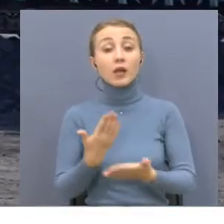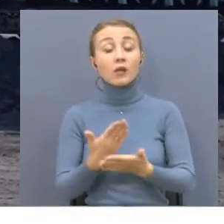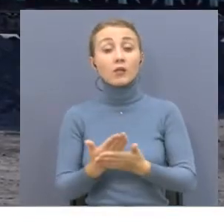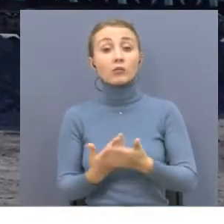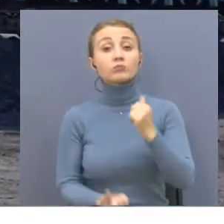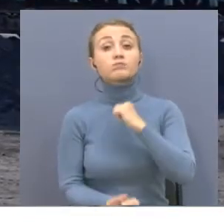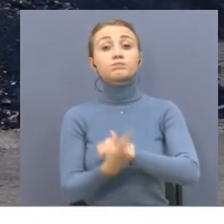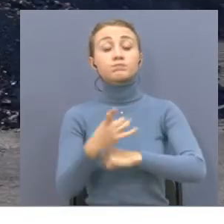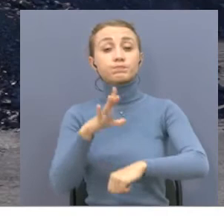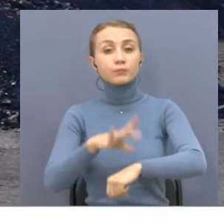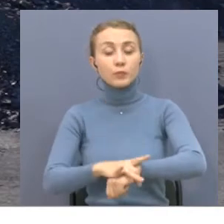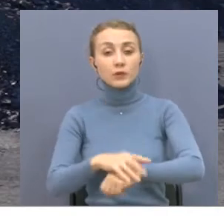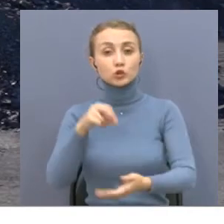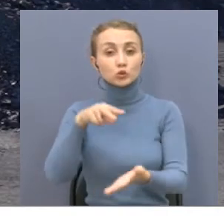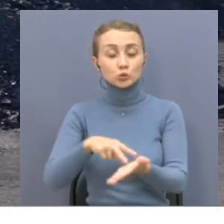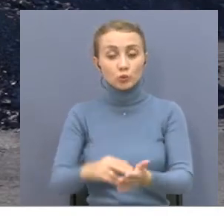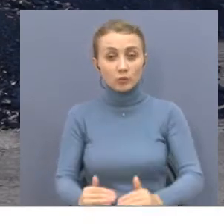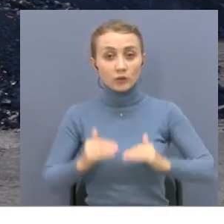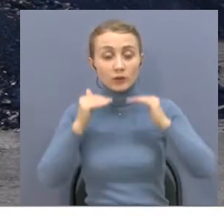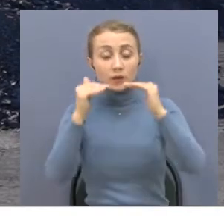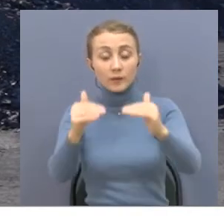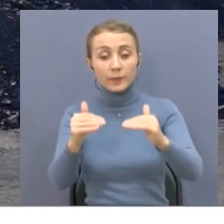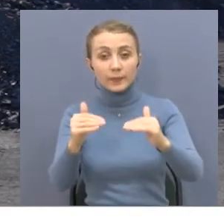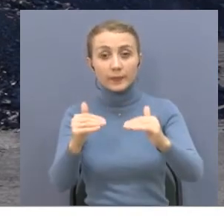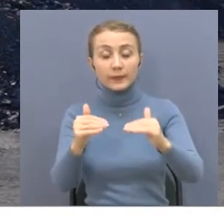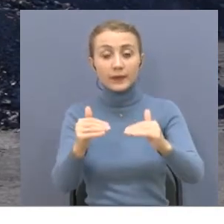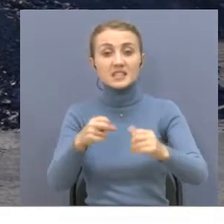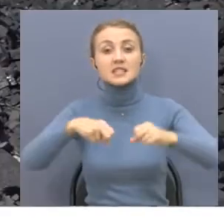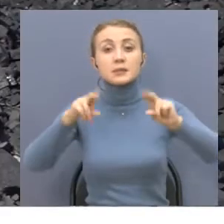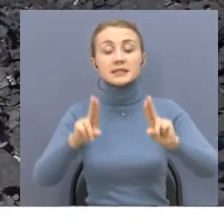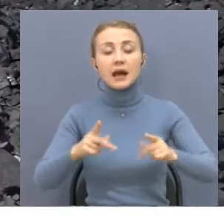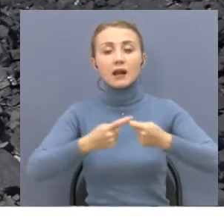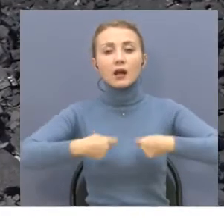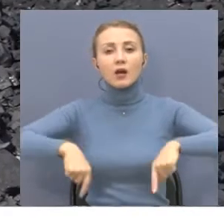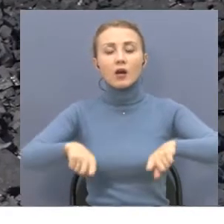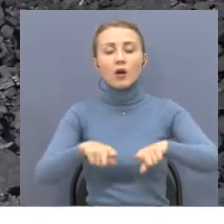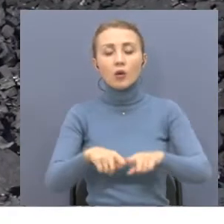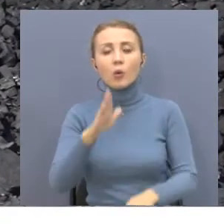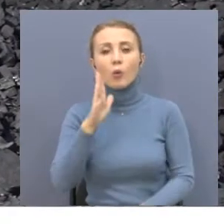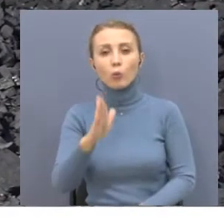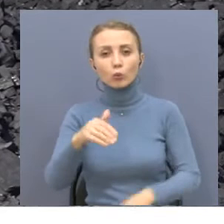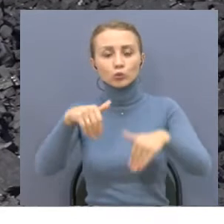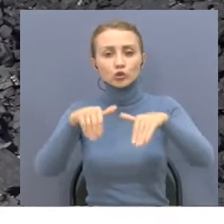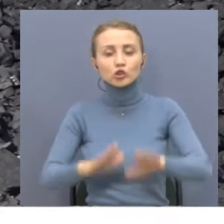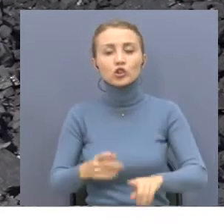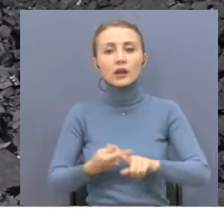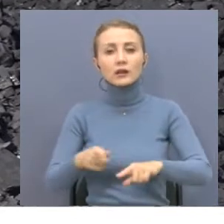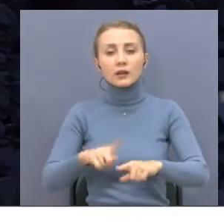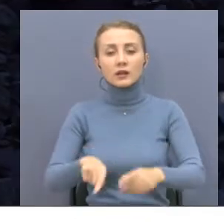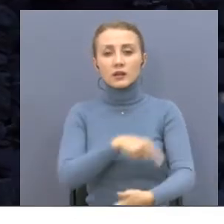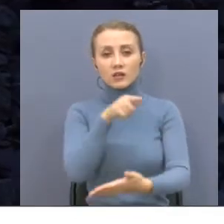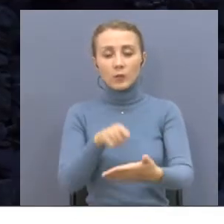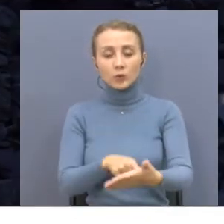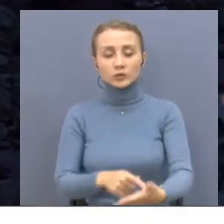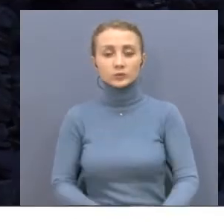анықталған жағдайда облыстық бәсекелестікті қорғау және дамыту департаменті тиісті шаралар қолданады. Табыс Бексен, Дархан Мұжабаев,